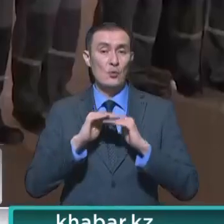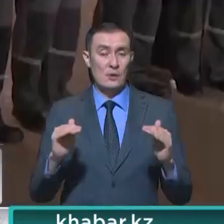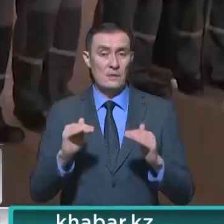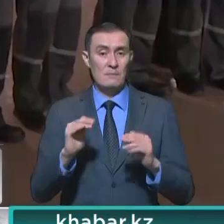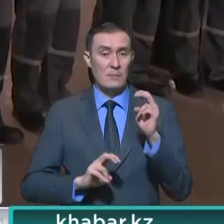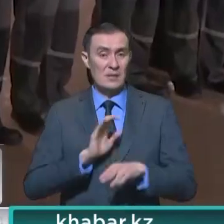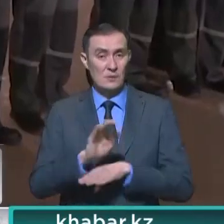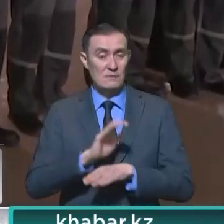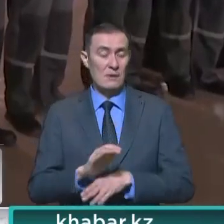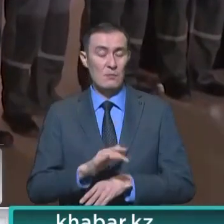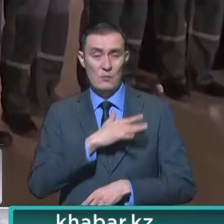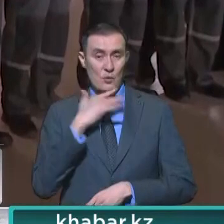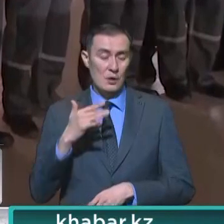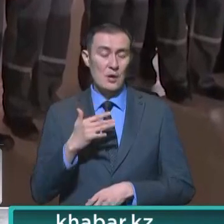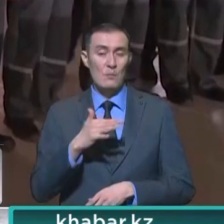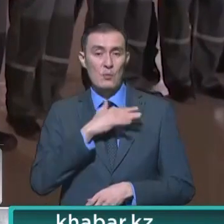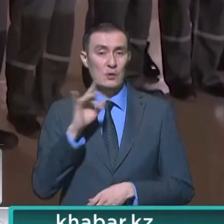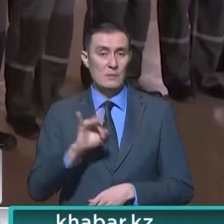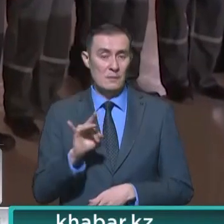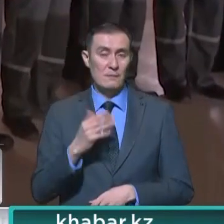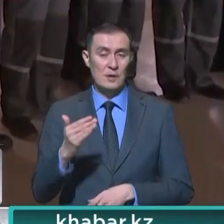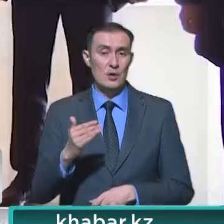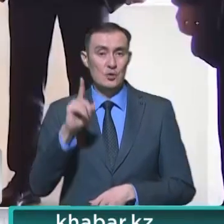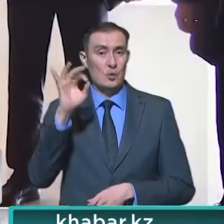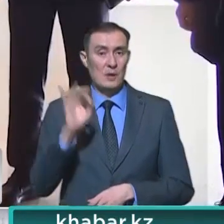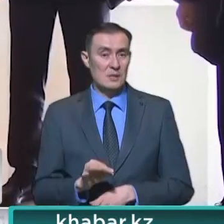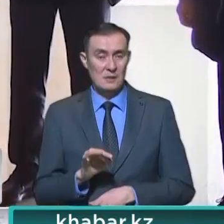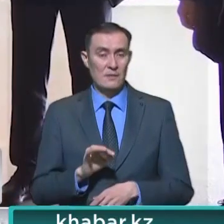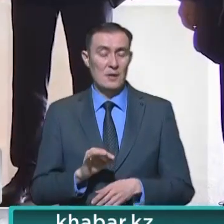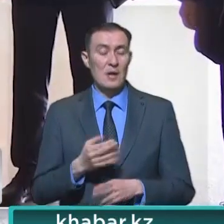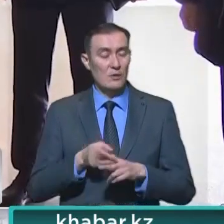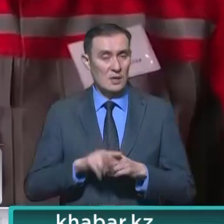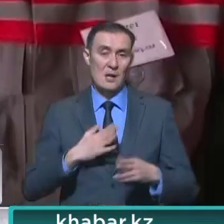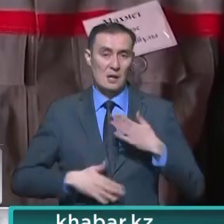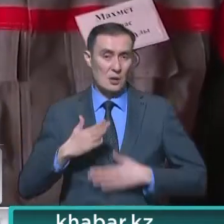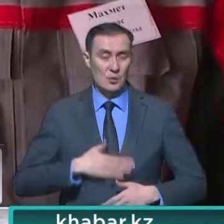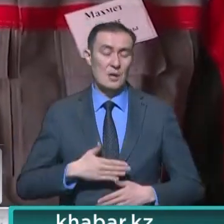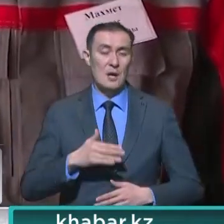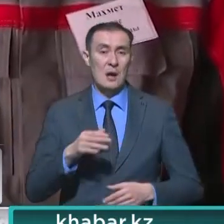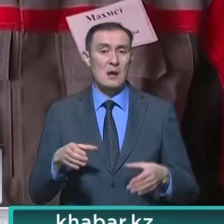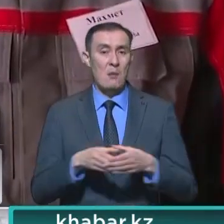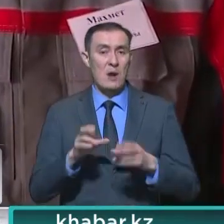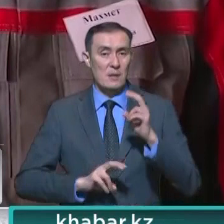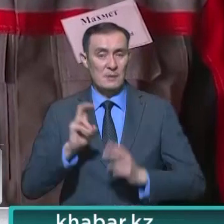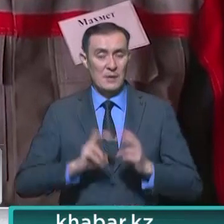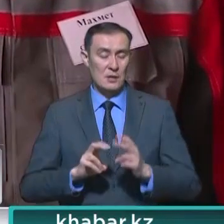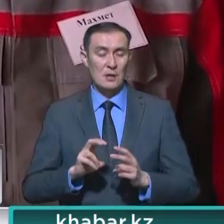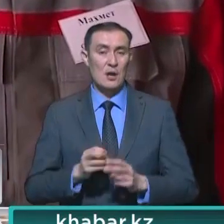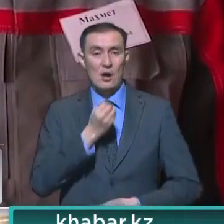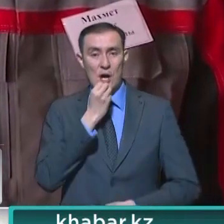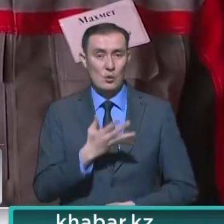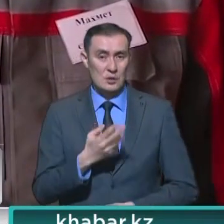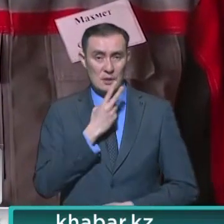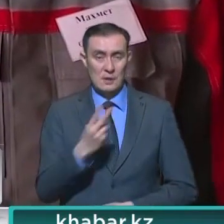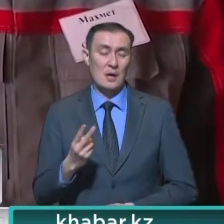высокий практически. По целому ряду параметров выходите на 100%. Это радует. Предприятие само по себе хорошее, как